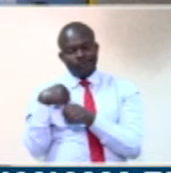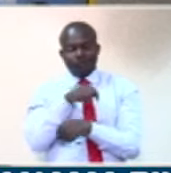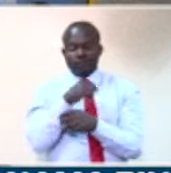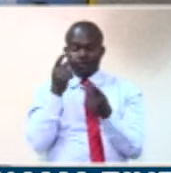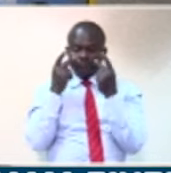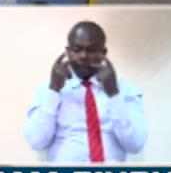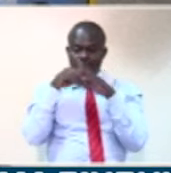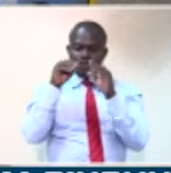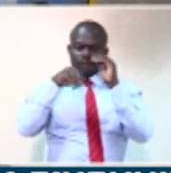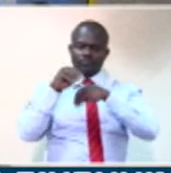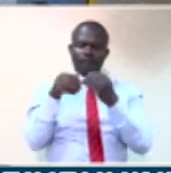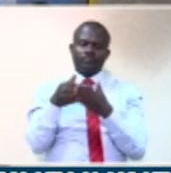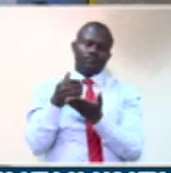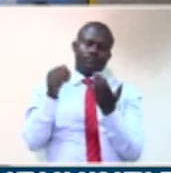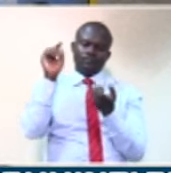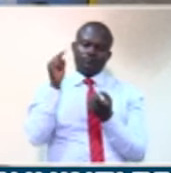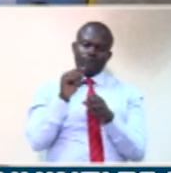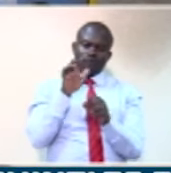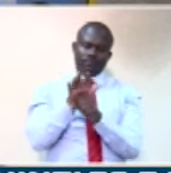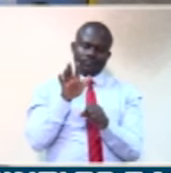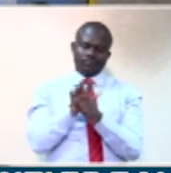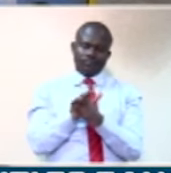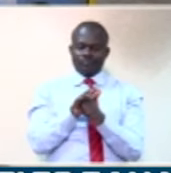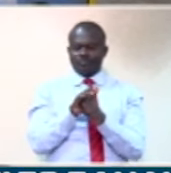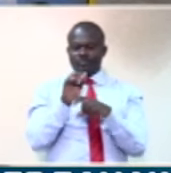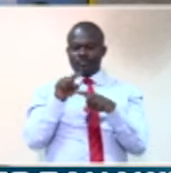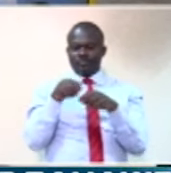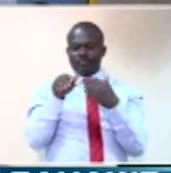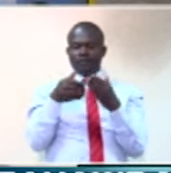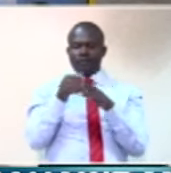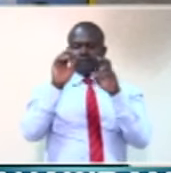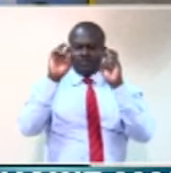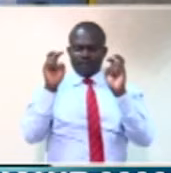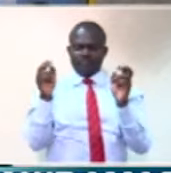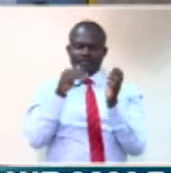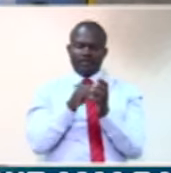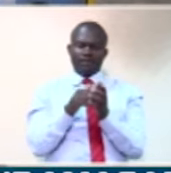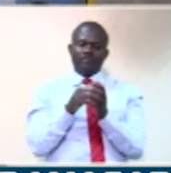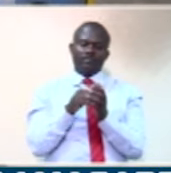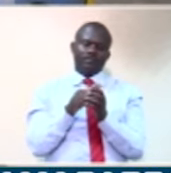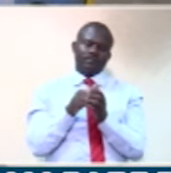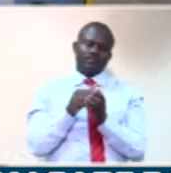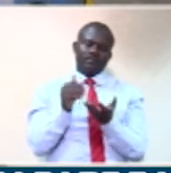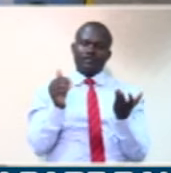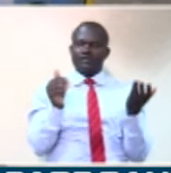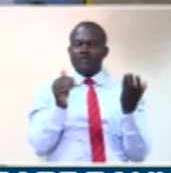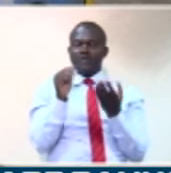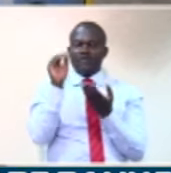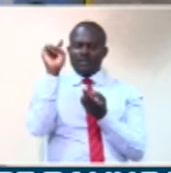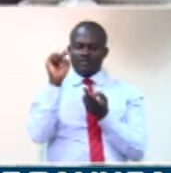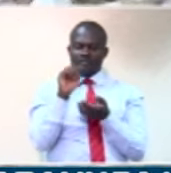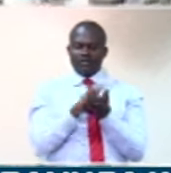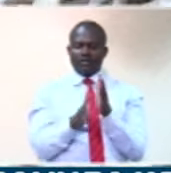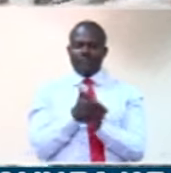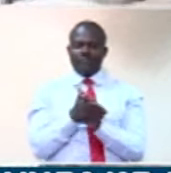mbona umusaruro waragabanutse cyane bitewe n'uko hari umurama waba nkaho uri kurangira mu